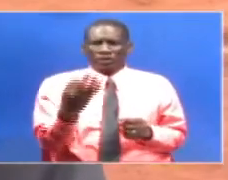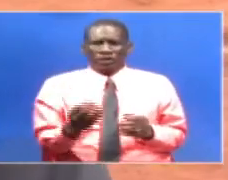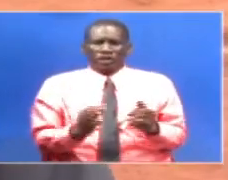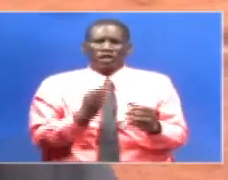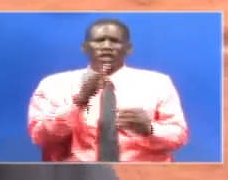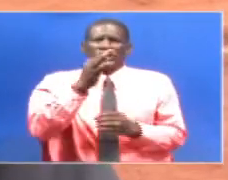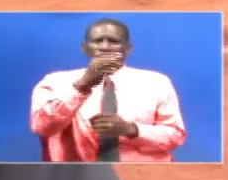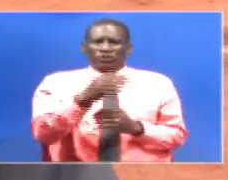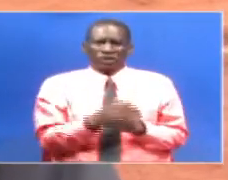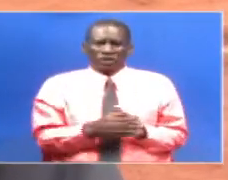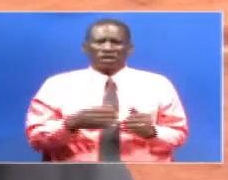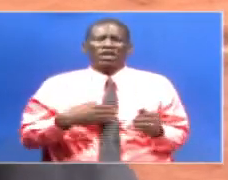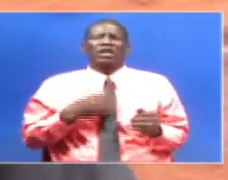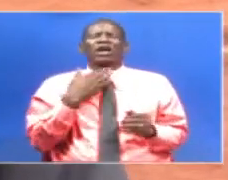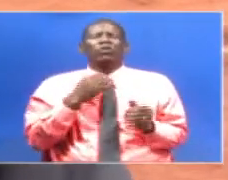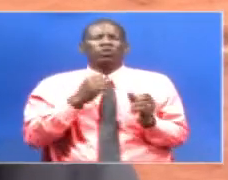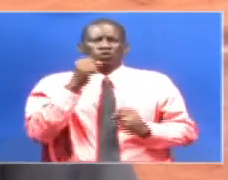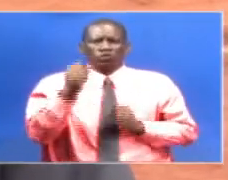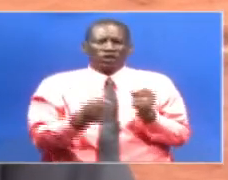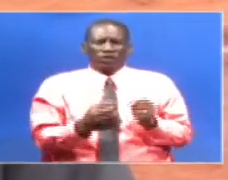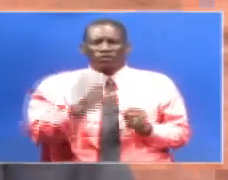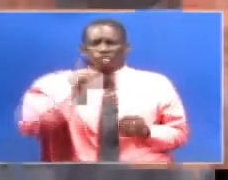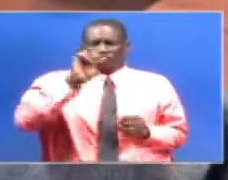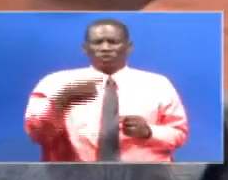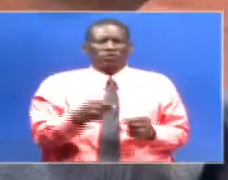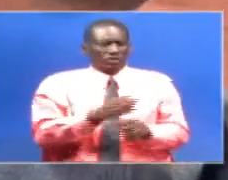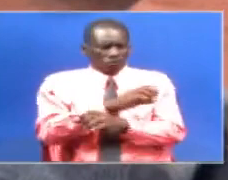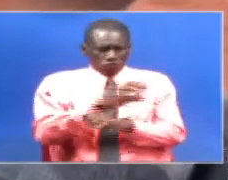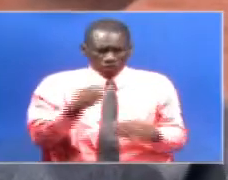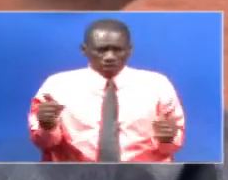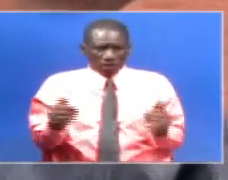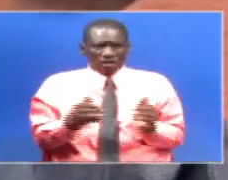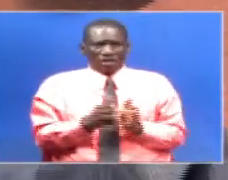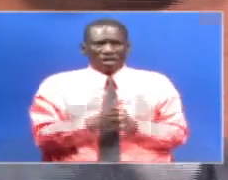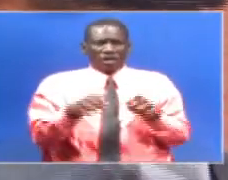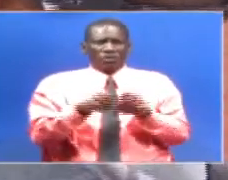future nataka kukimbia 5,000 vizuri na nataka